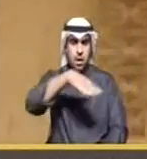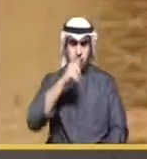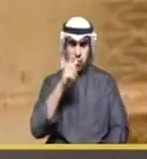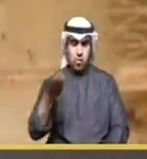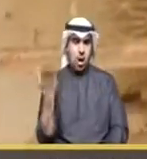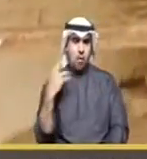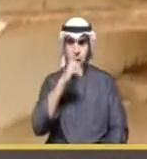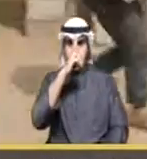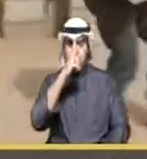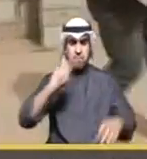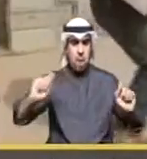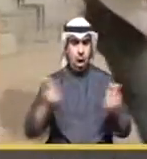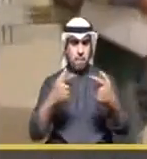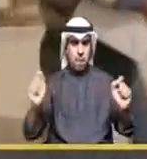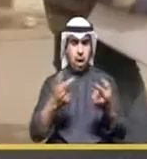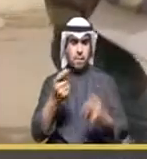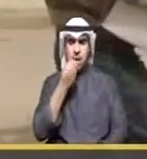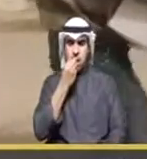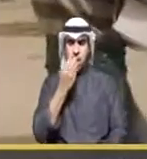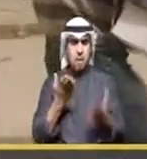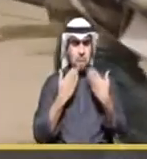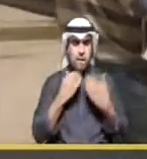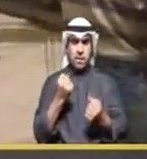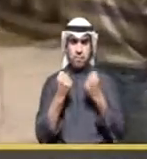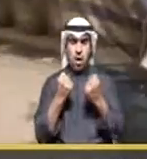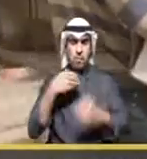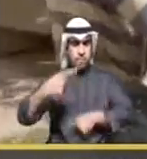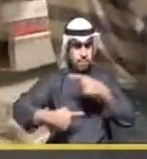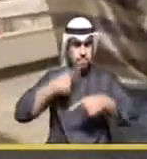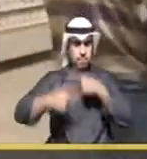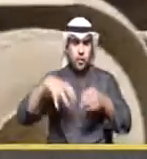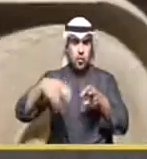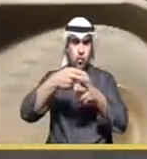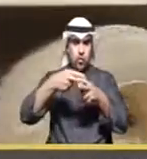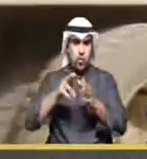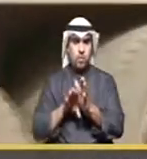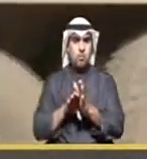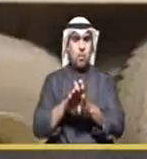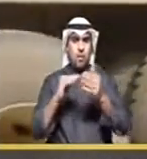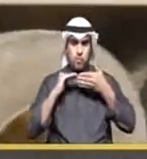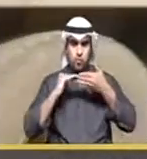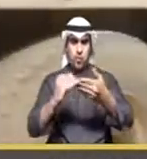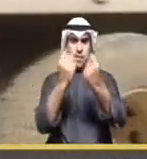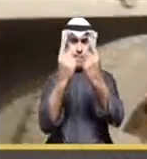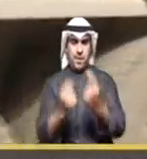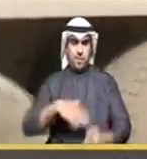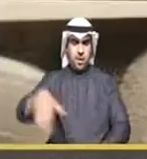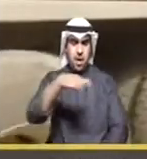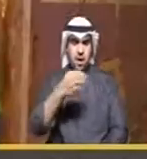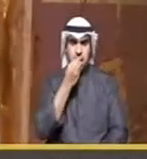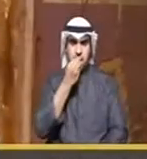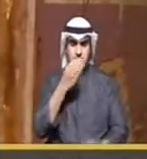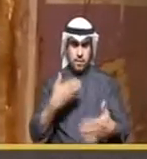مروا به من ظروف قاسية نجحت دولة الكويت بالتخفيف من وطأة تلك الظروف بما تقدمه من مساعدات